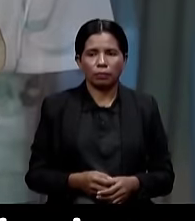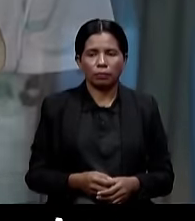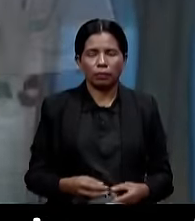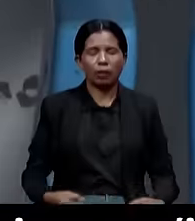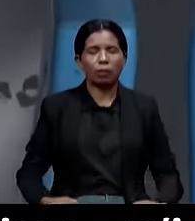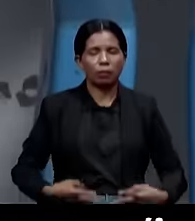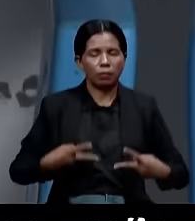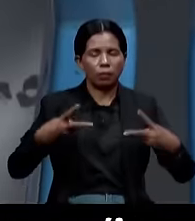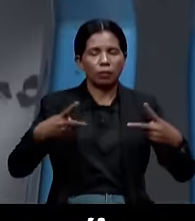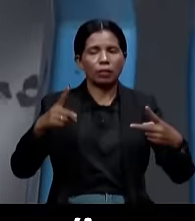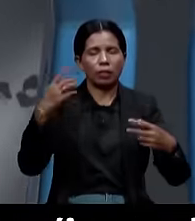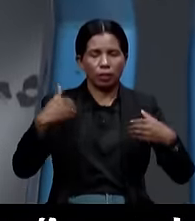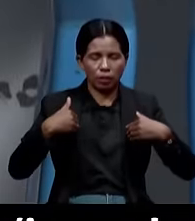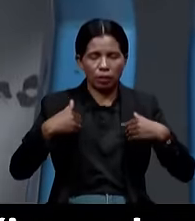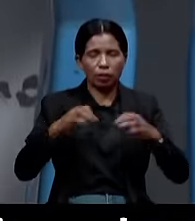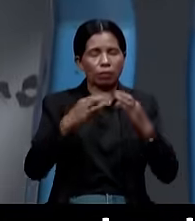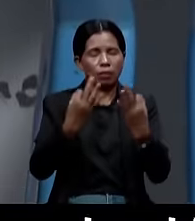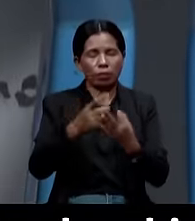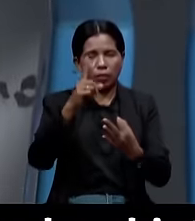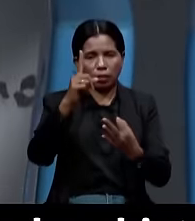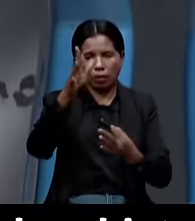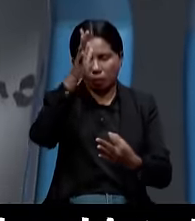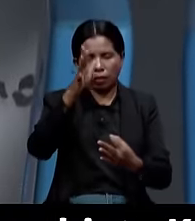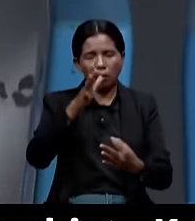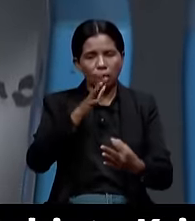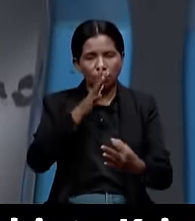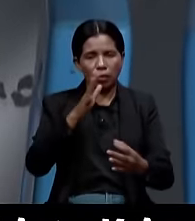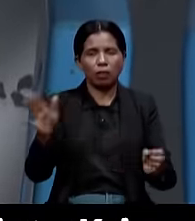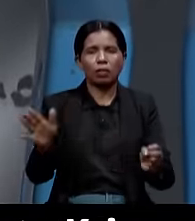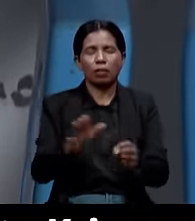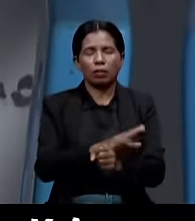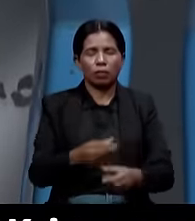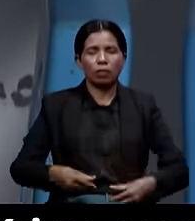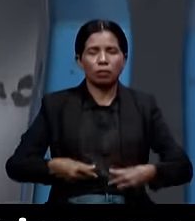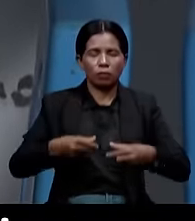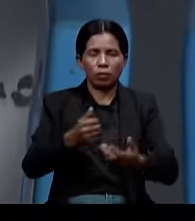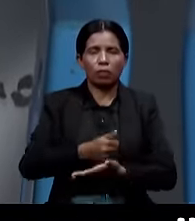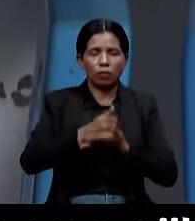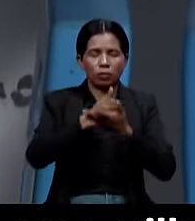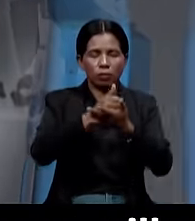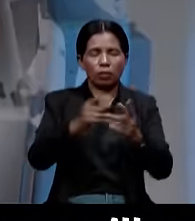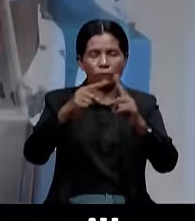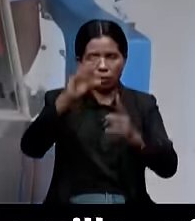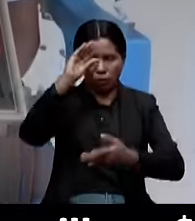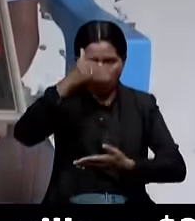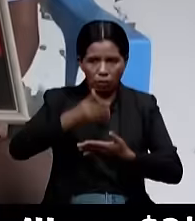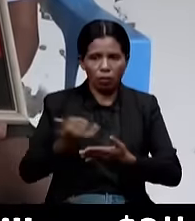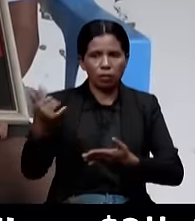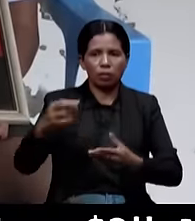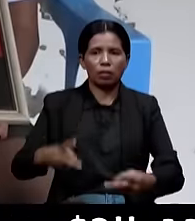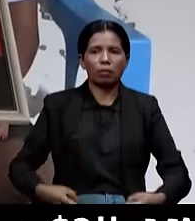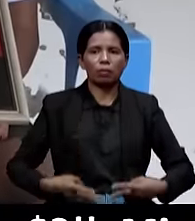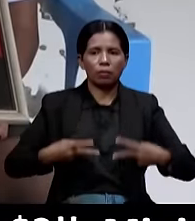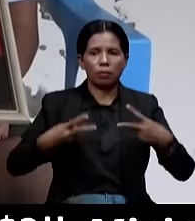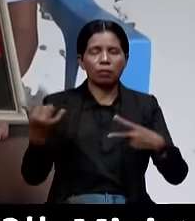Moris e a família ida inanama completa malu, onde for proteção, não for garantia, banhe o ansira nem moris, no sira